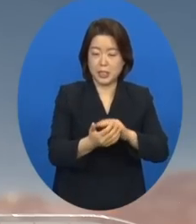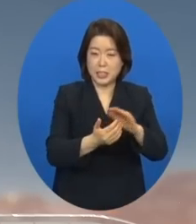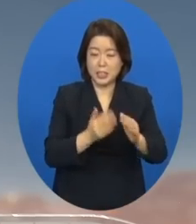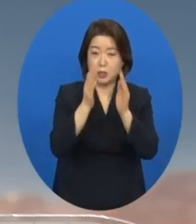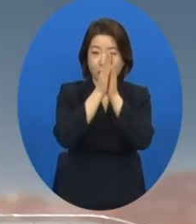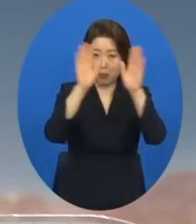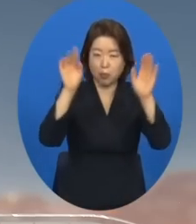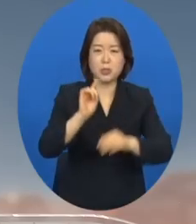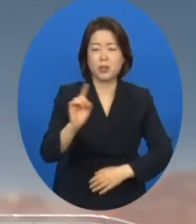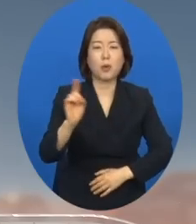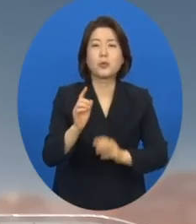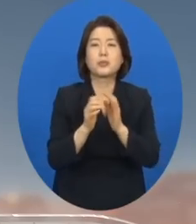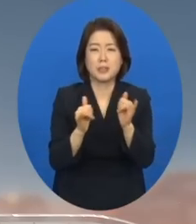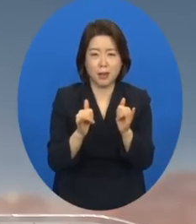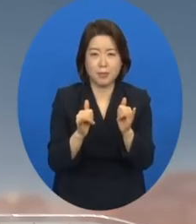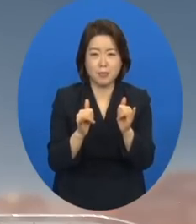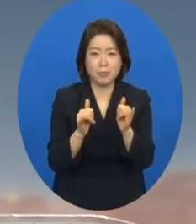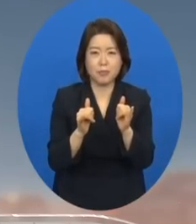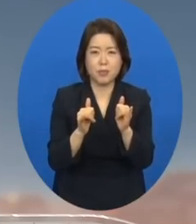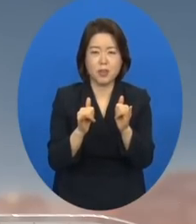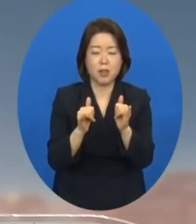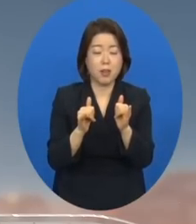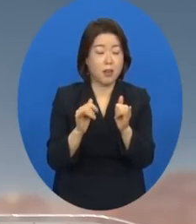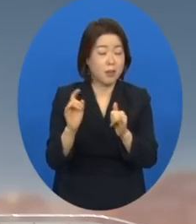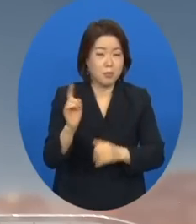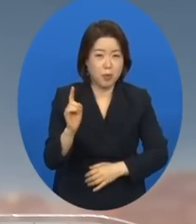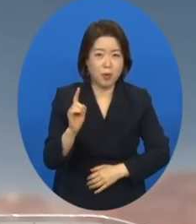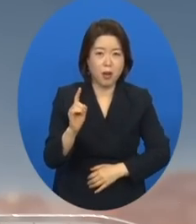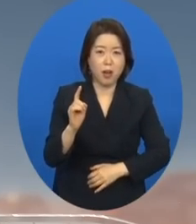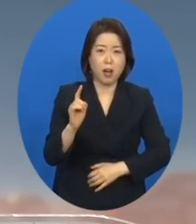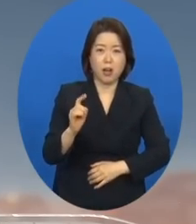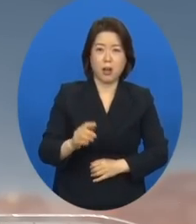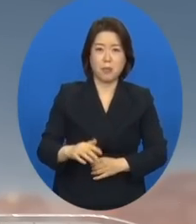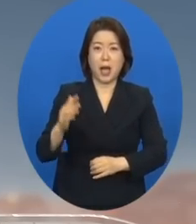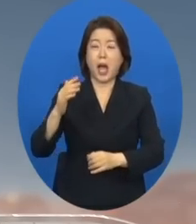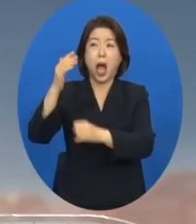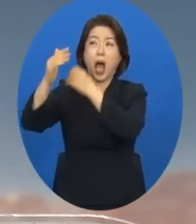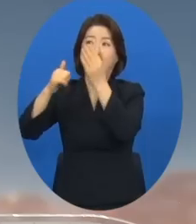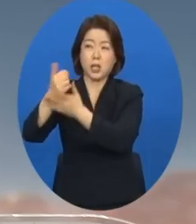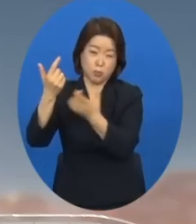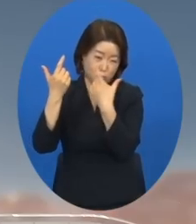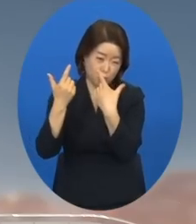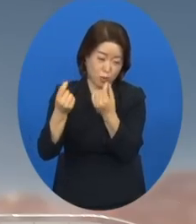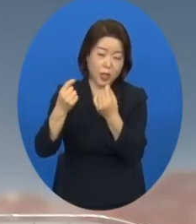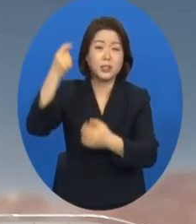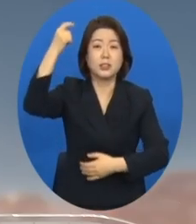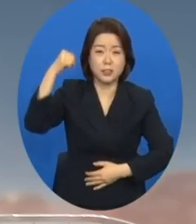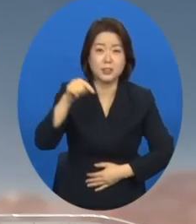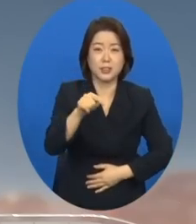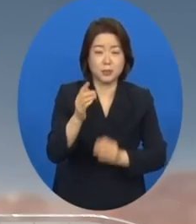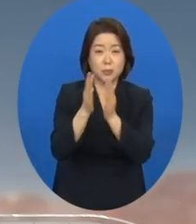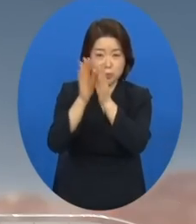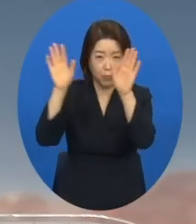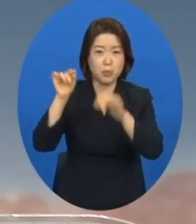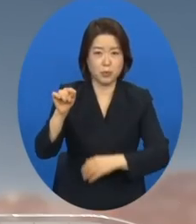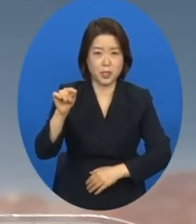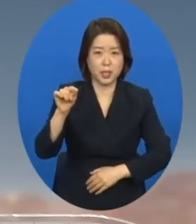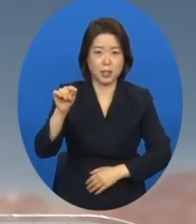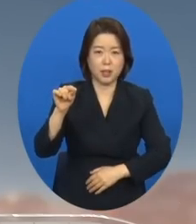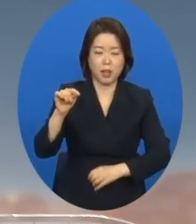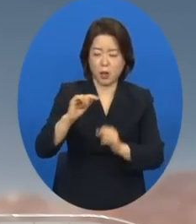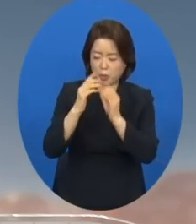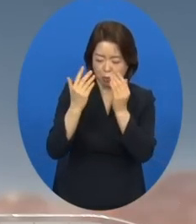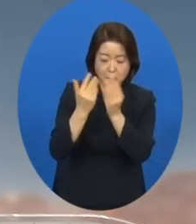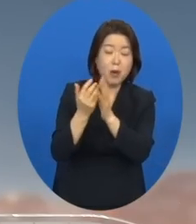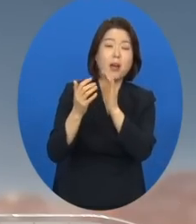모세가 어떤 사람이에요 거의 거의 하나님 같은 분이었 거의